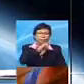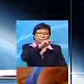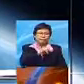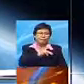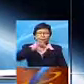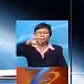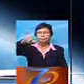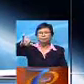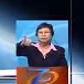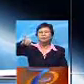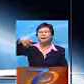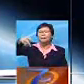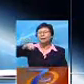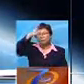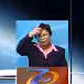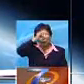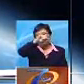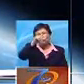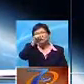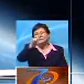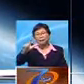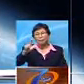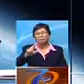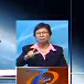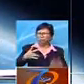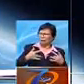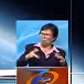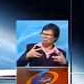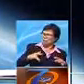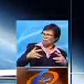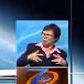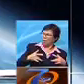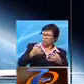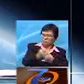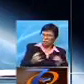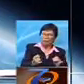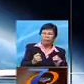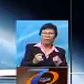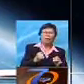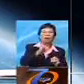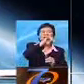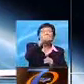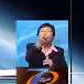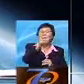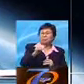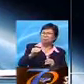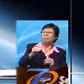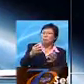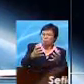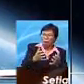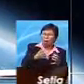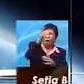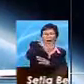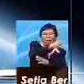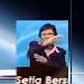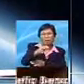Menteri di Jabatan Perdana Menteri Datuk Seri Jamil K. Baharu menolak dakwaan Jabatan Kemajuan Islam Malaysia JAKIM mahu